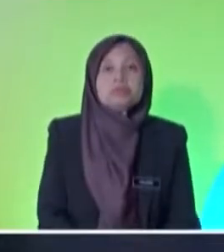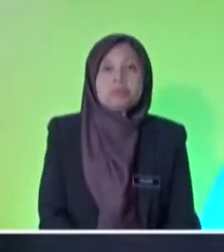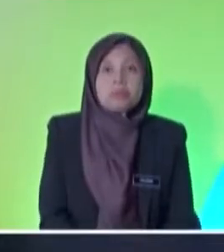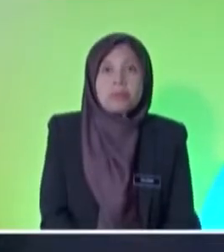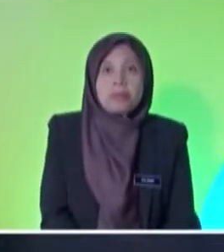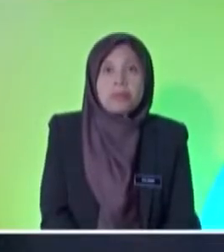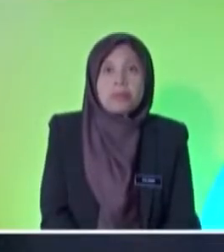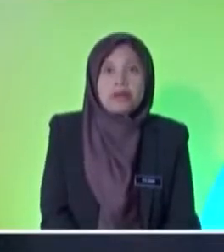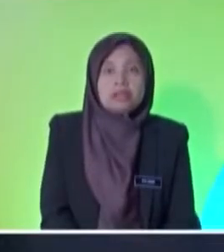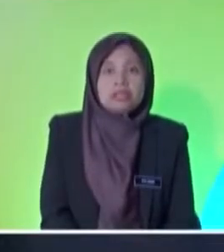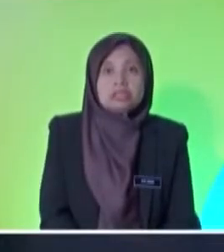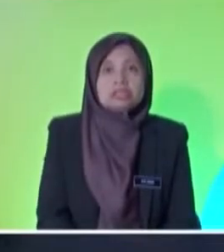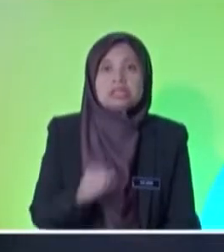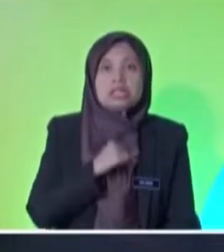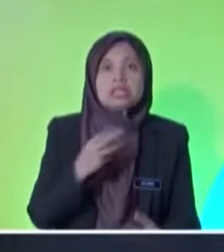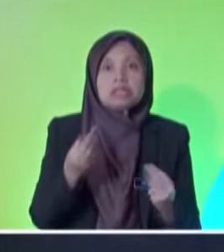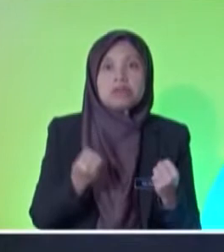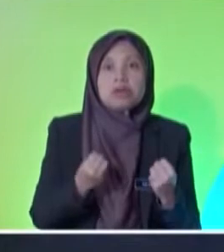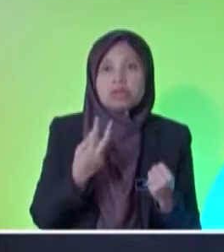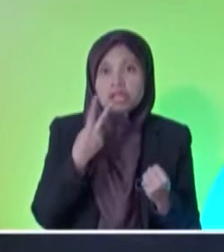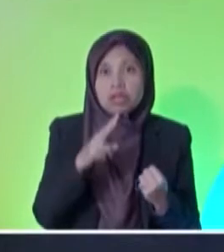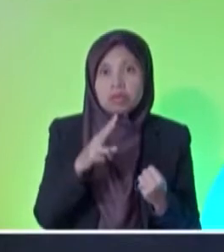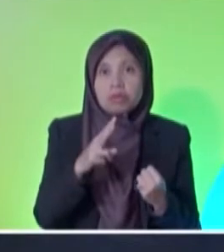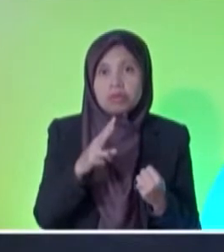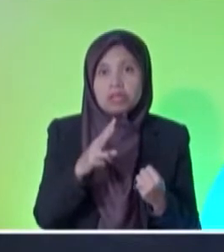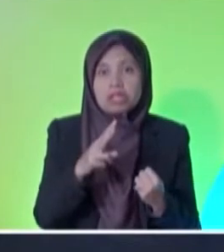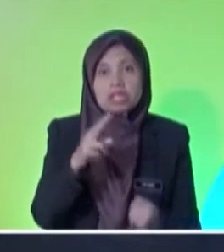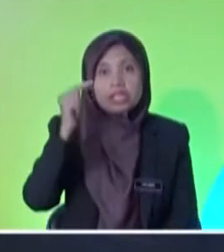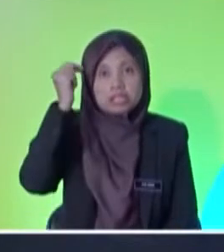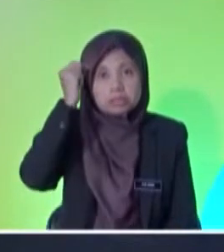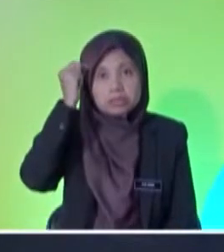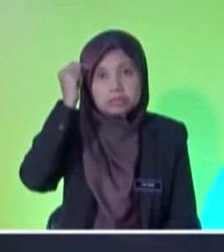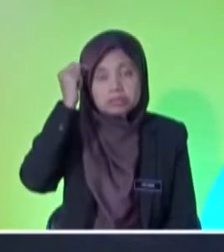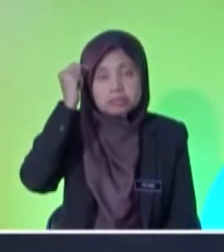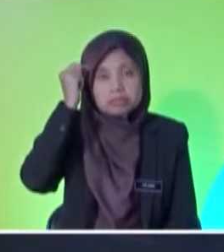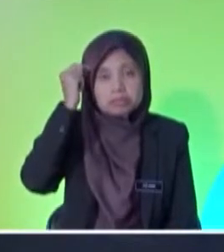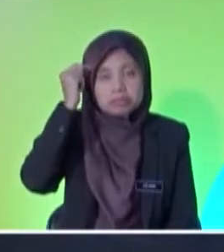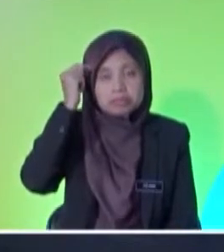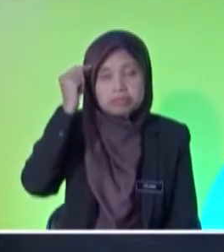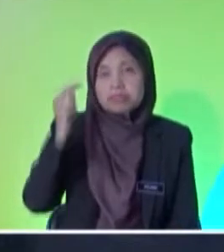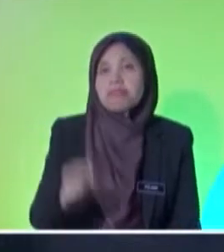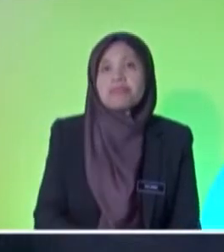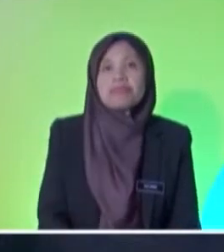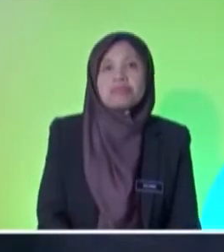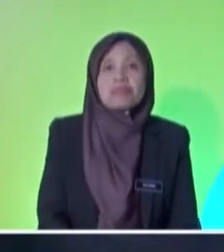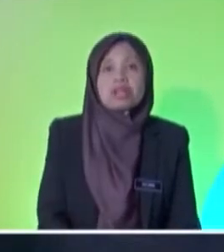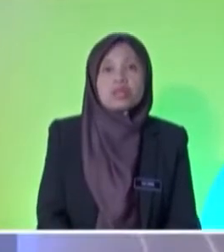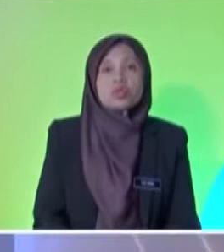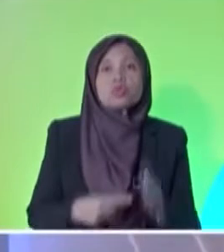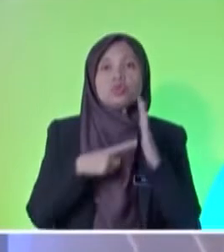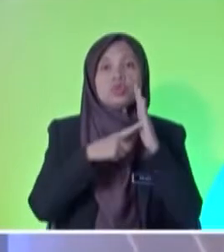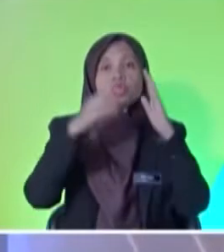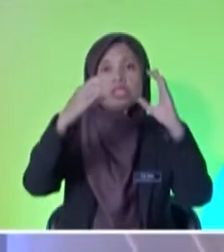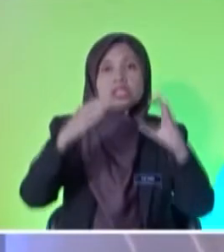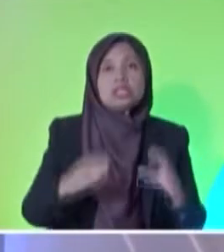seterusnya seenak melihat kepada Najmi Najmi silat unjuk